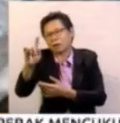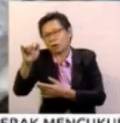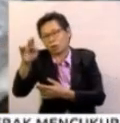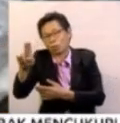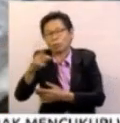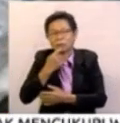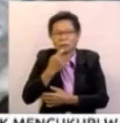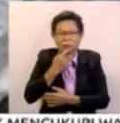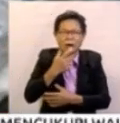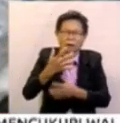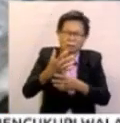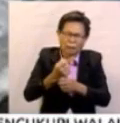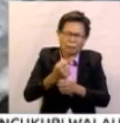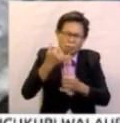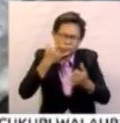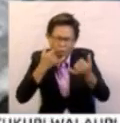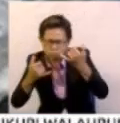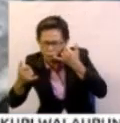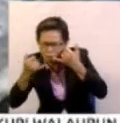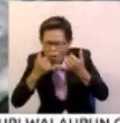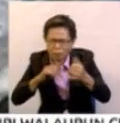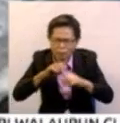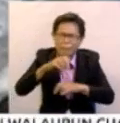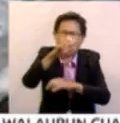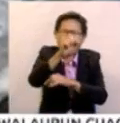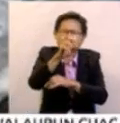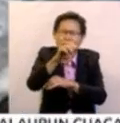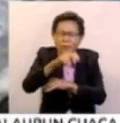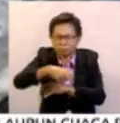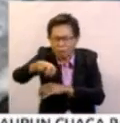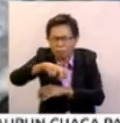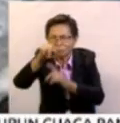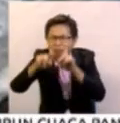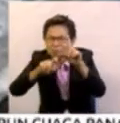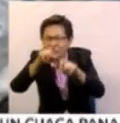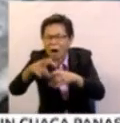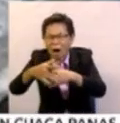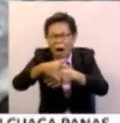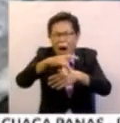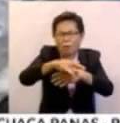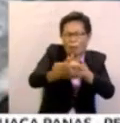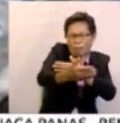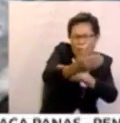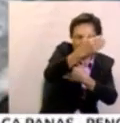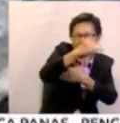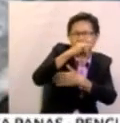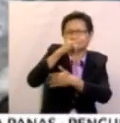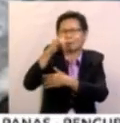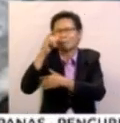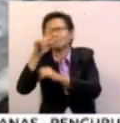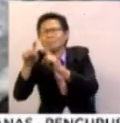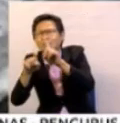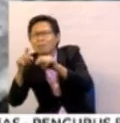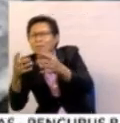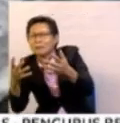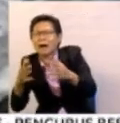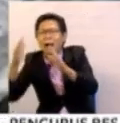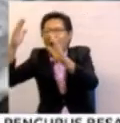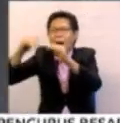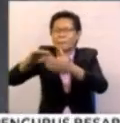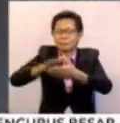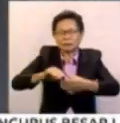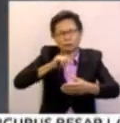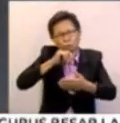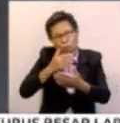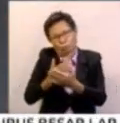beliau sendiri mendapat banyak panggilan telefon dan mesej bertanyakan hal itu pada awal pagi semalam. Berharap agar cerita tidak